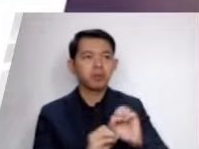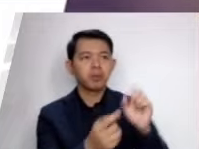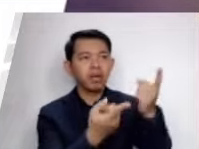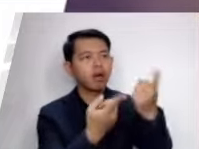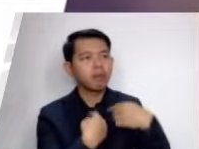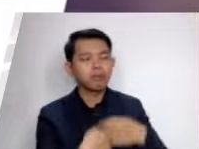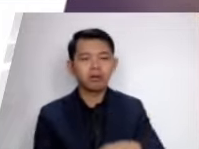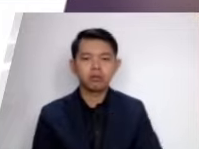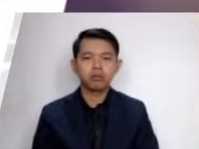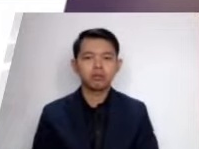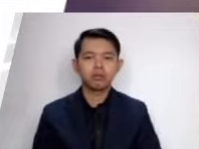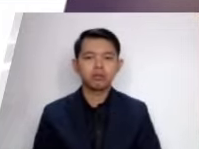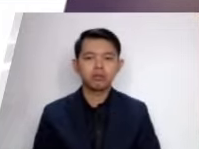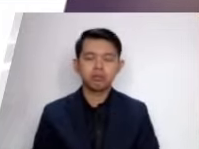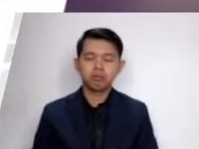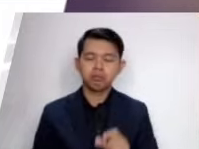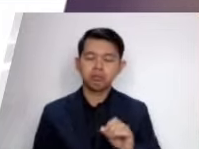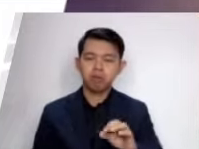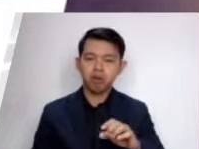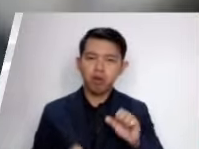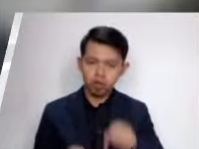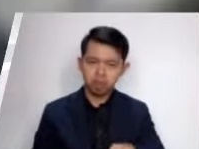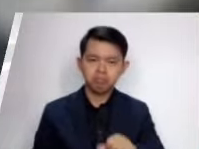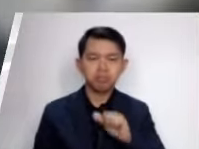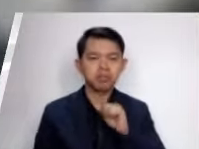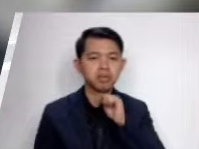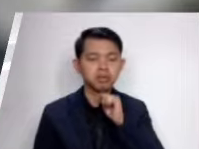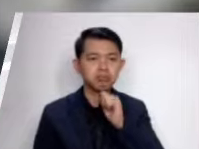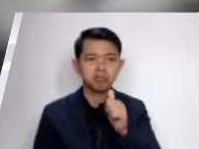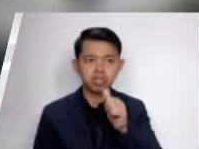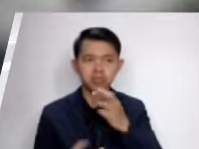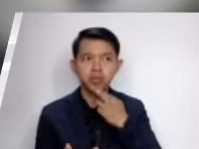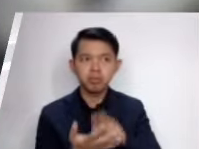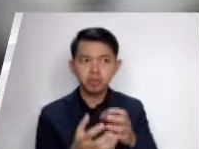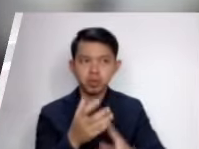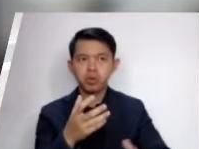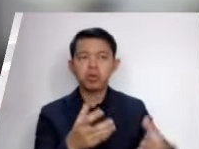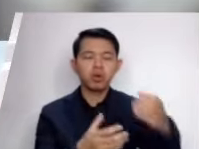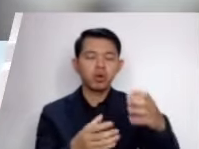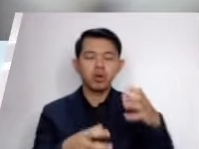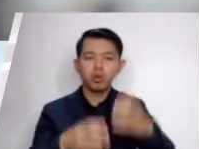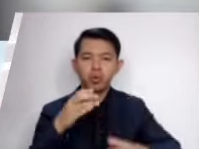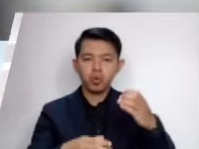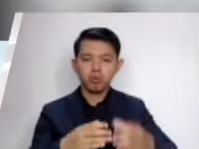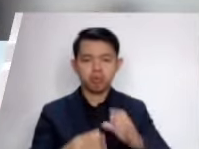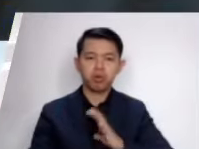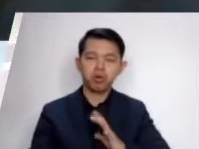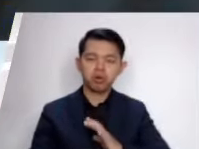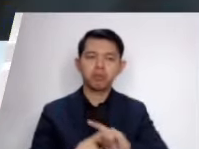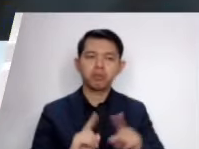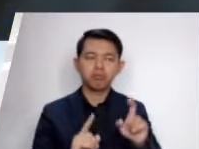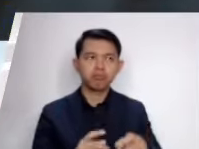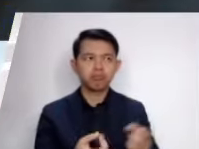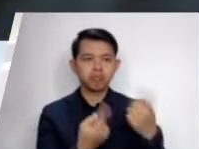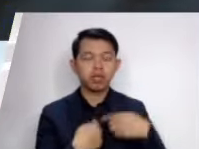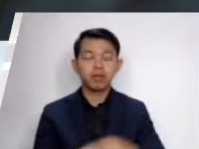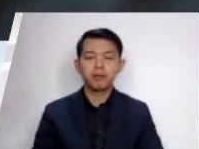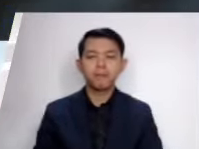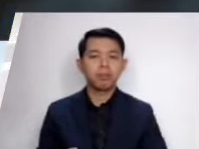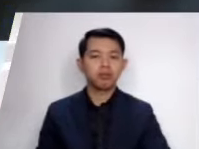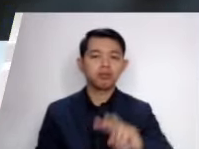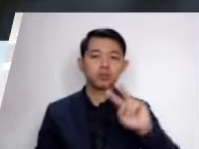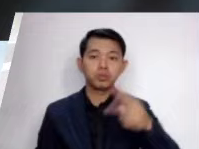sa korte, okay ra man gyud. Ang isa pang pares na sa mahigit 105,000